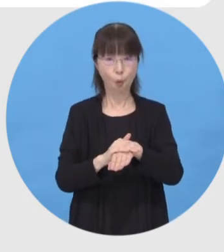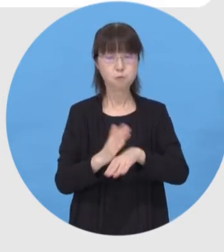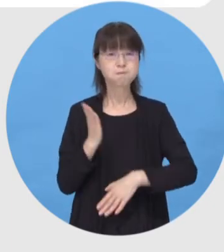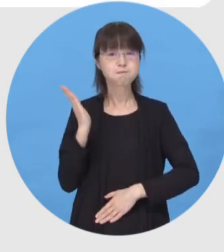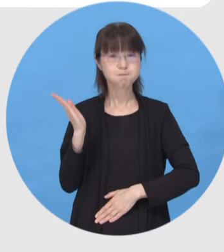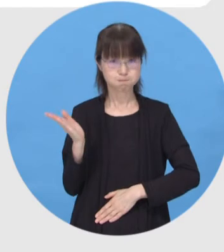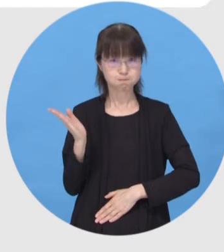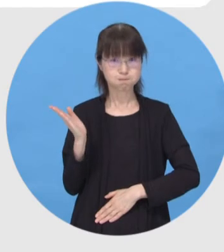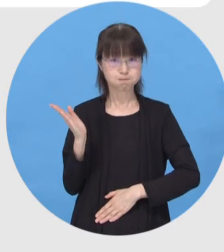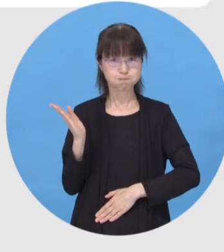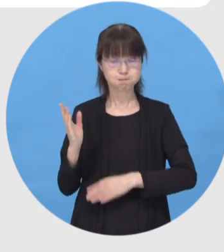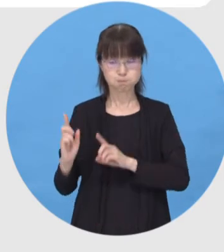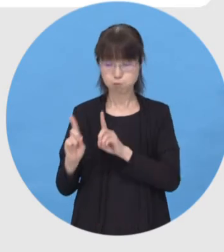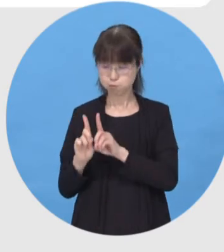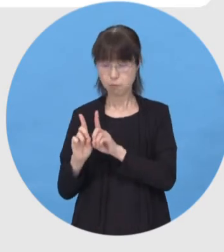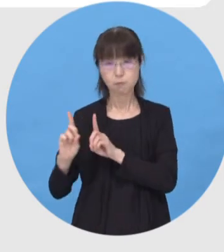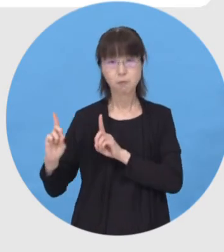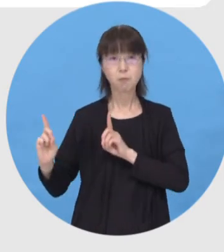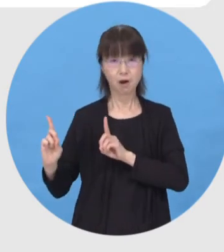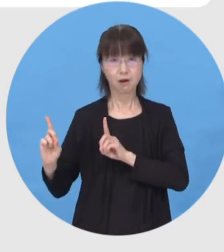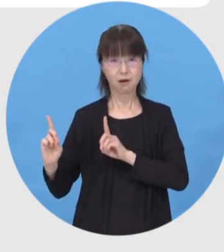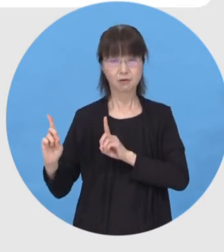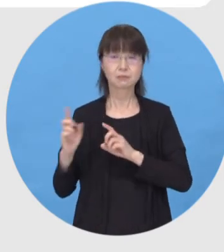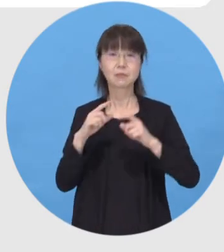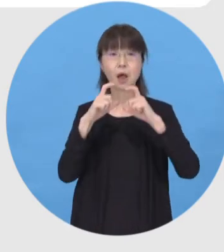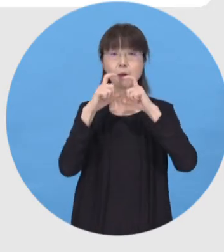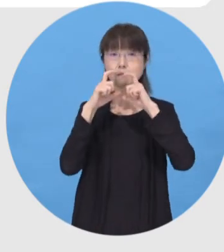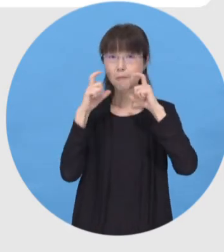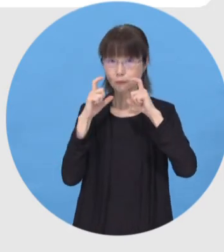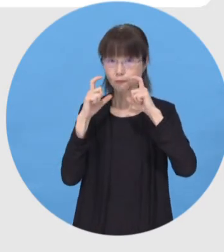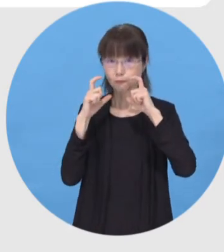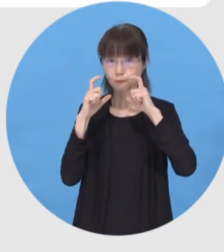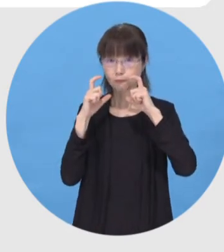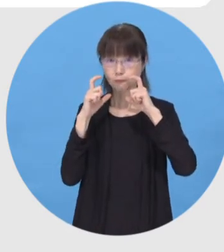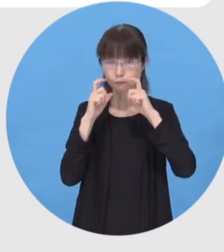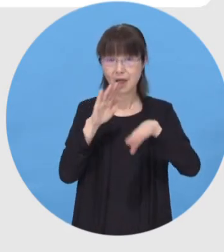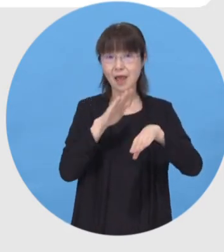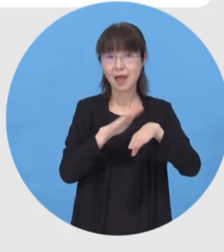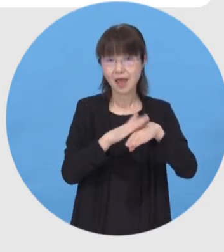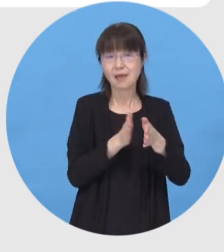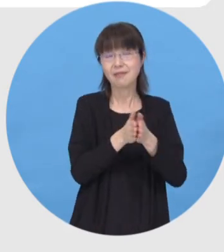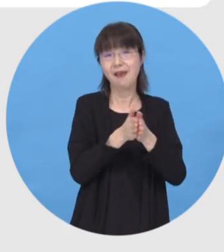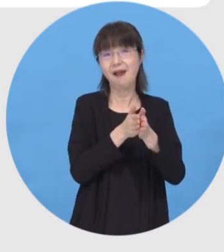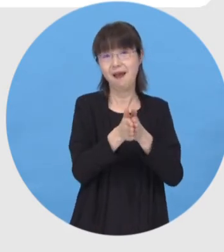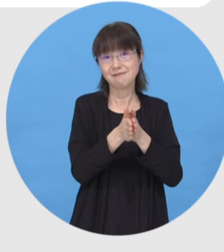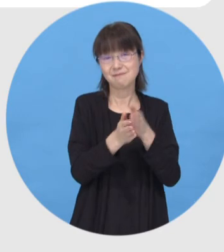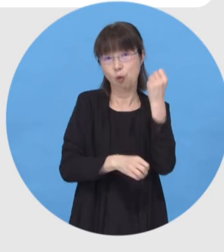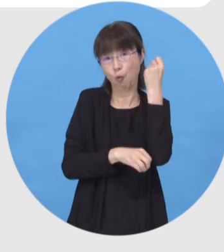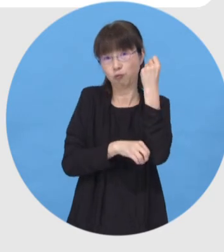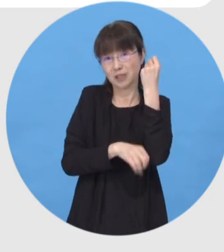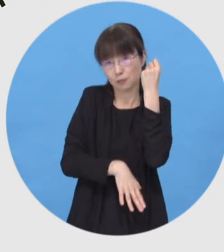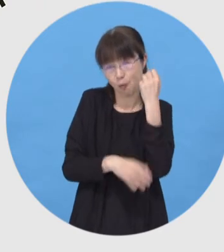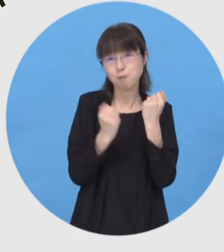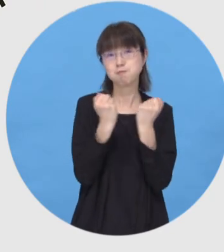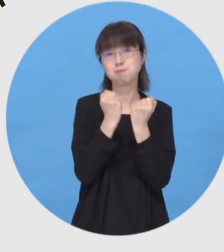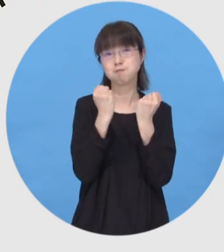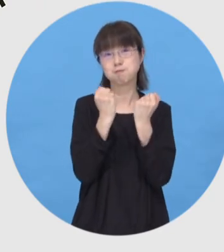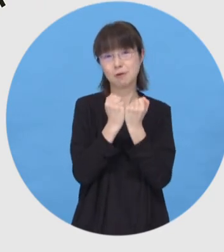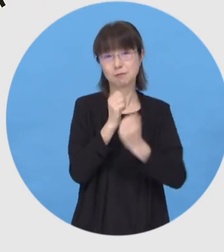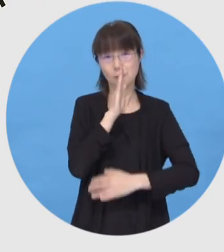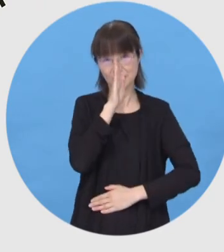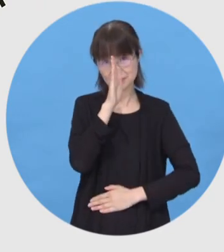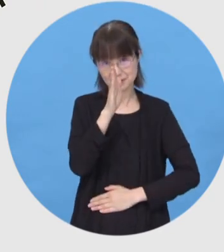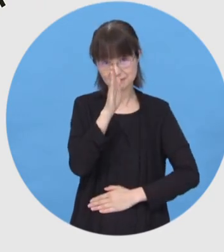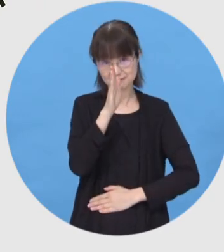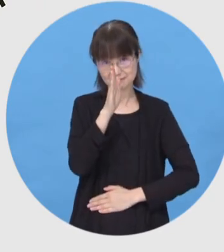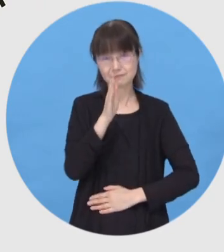空けること、マスクの着用、手洗いなど基本的な感染対策を徹底しましょう。